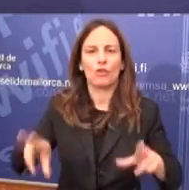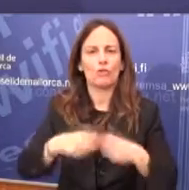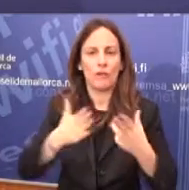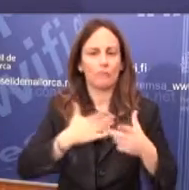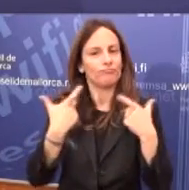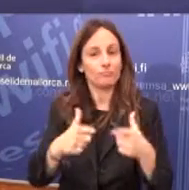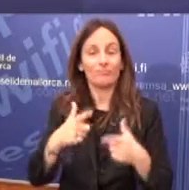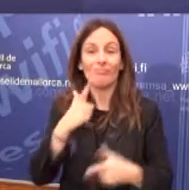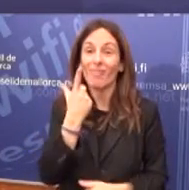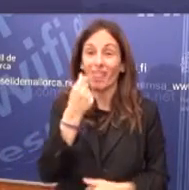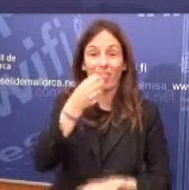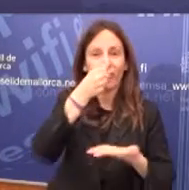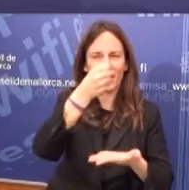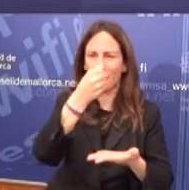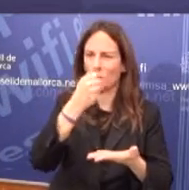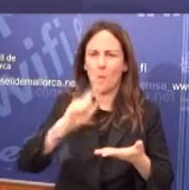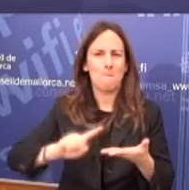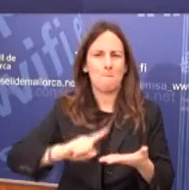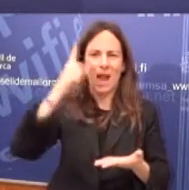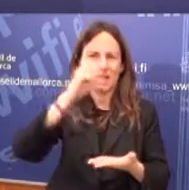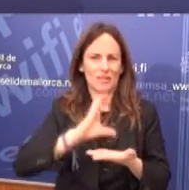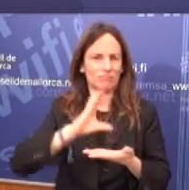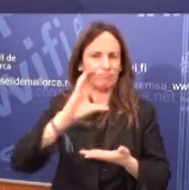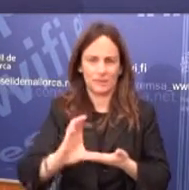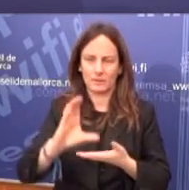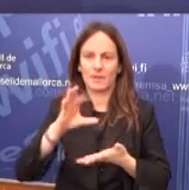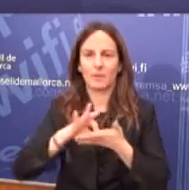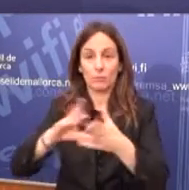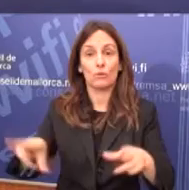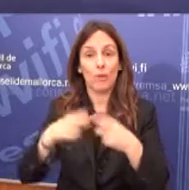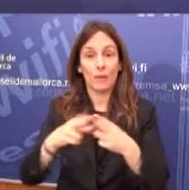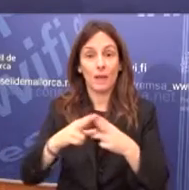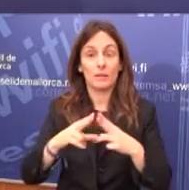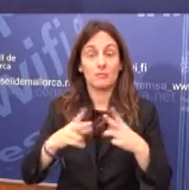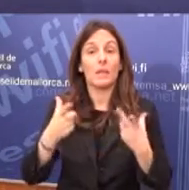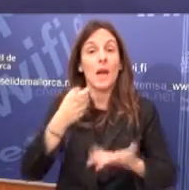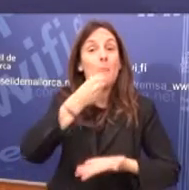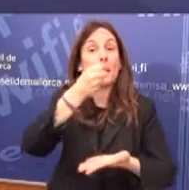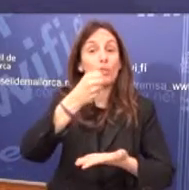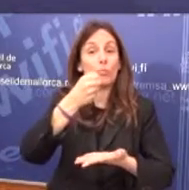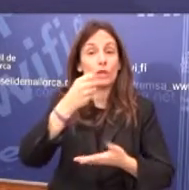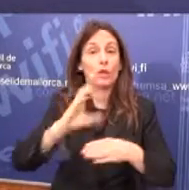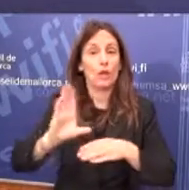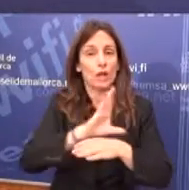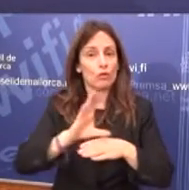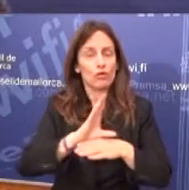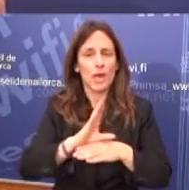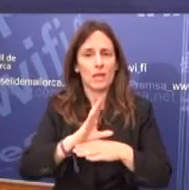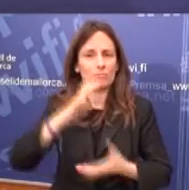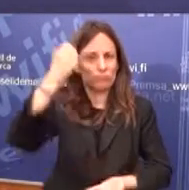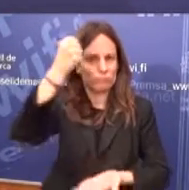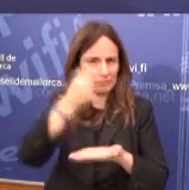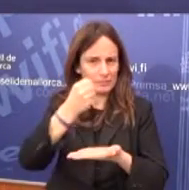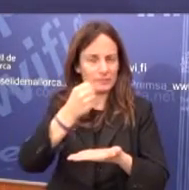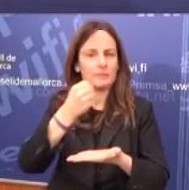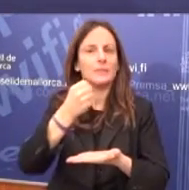prioritat d'aquest equip, que hem dedicat més recursos que mai, que a pesar d'haver reduït el pressupost del Consell de manera